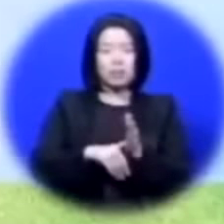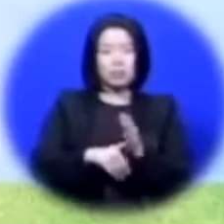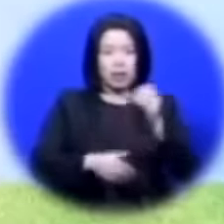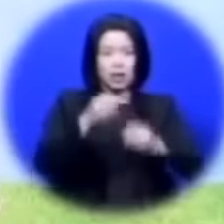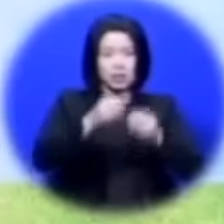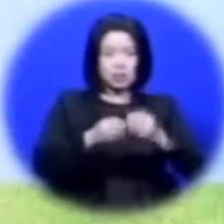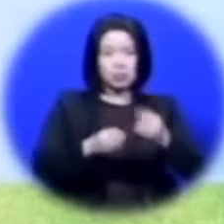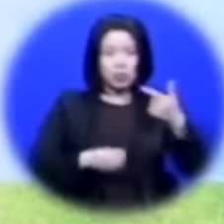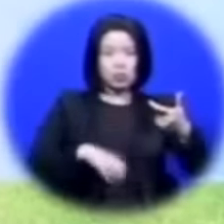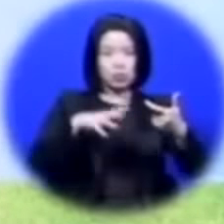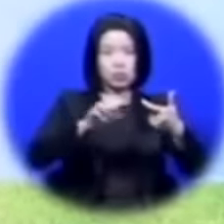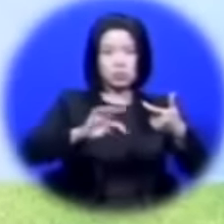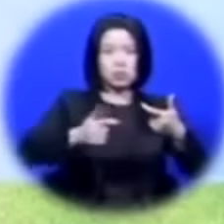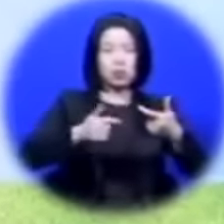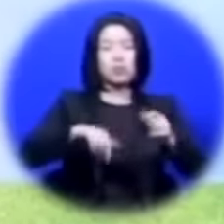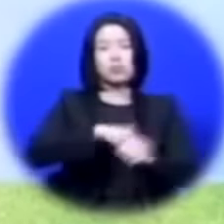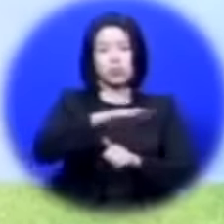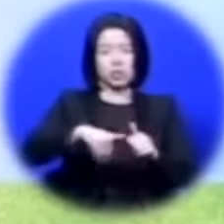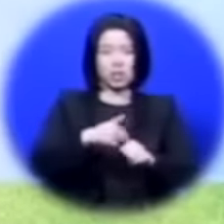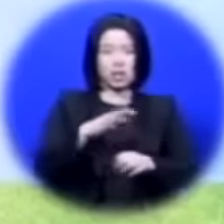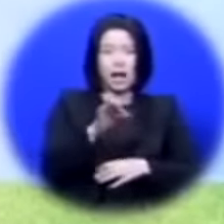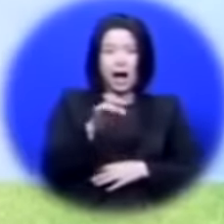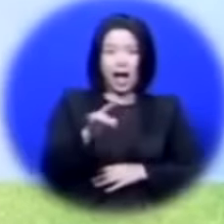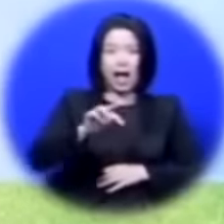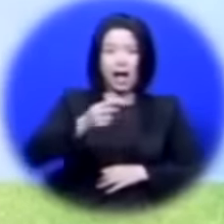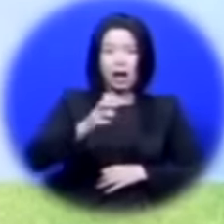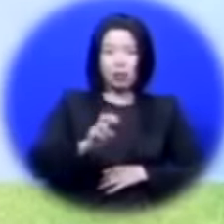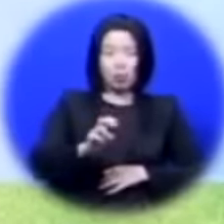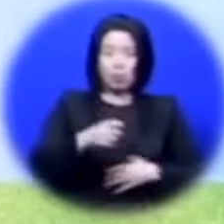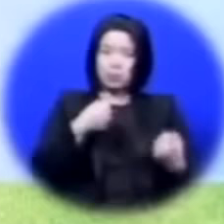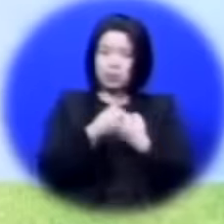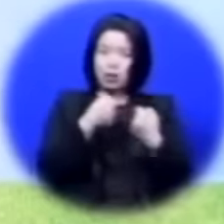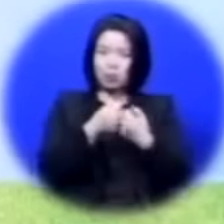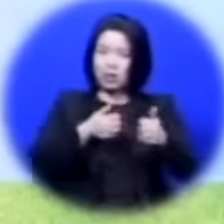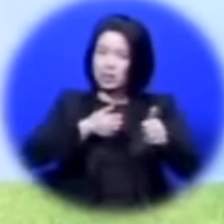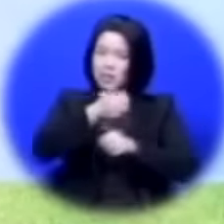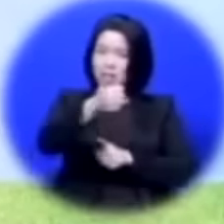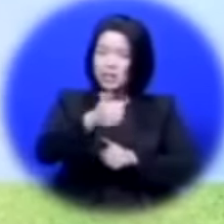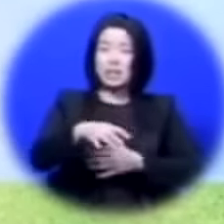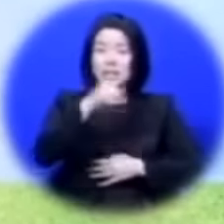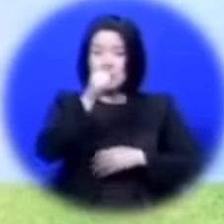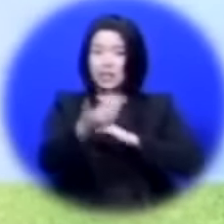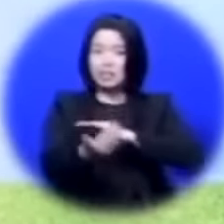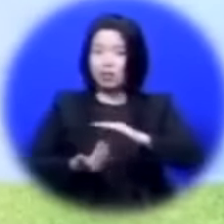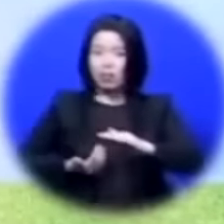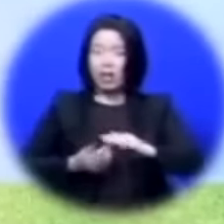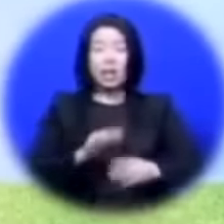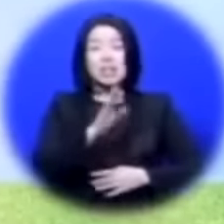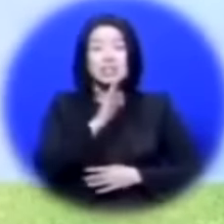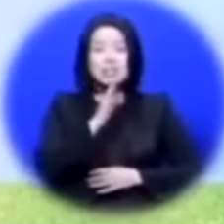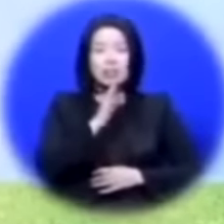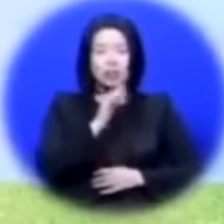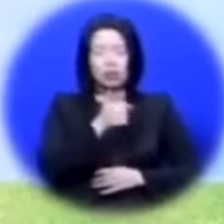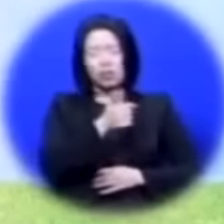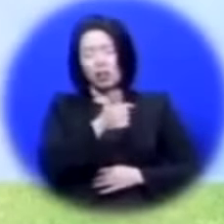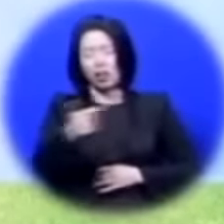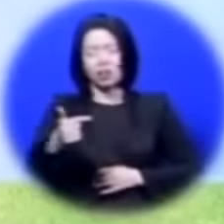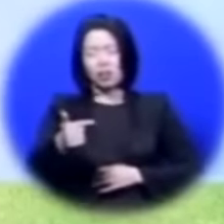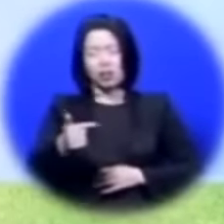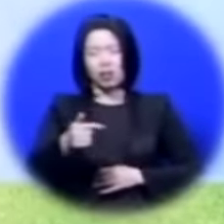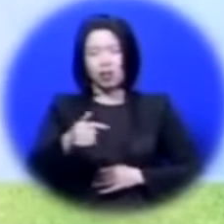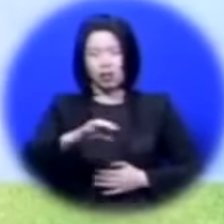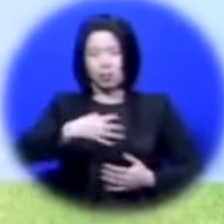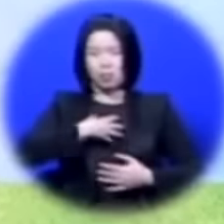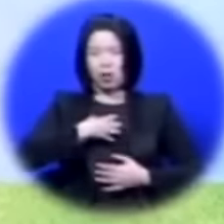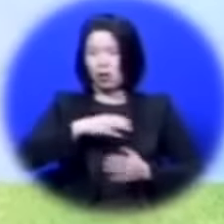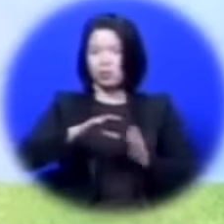60편의 분위기입니다 그 에돔의 에돔과 싸움에서 승리가 있기 전에 실제로는 대단한 위기가